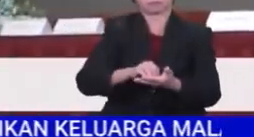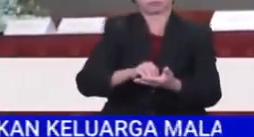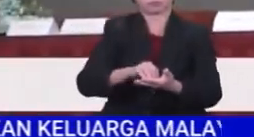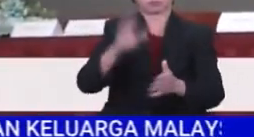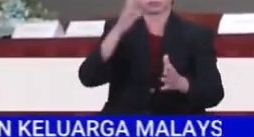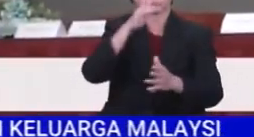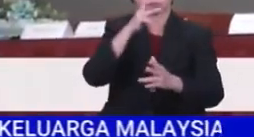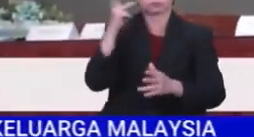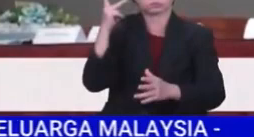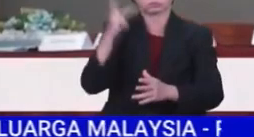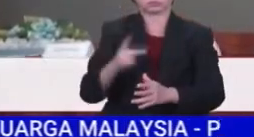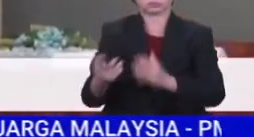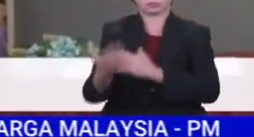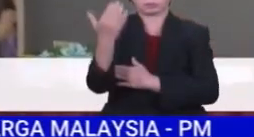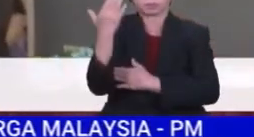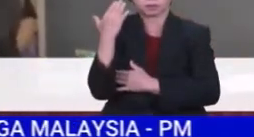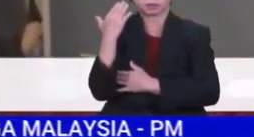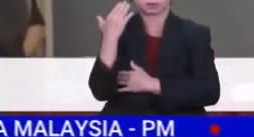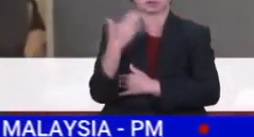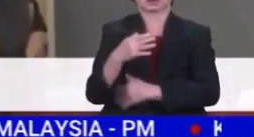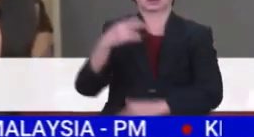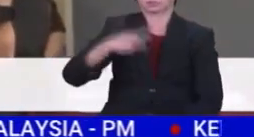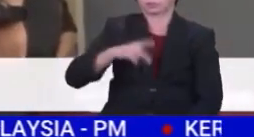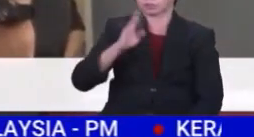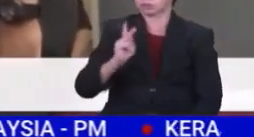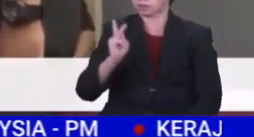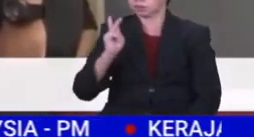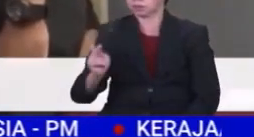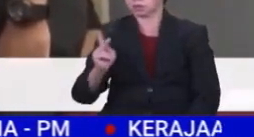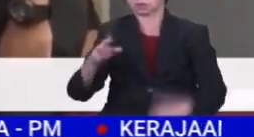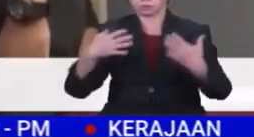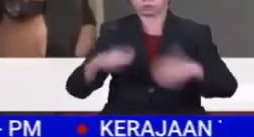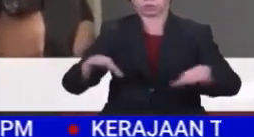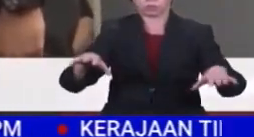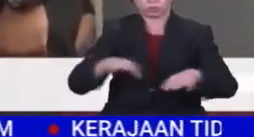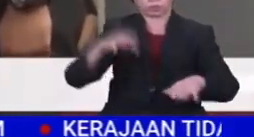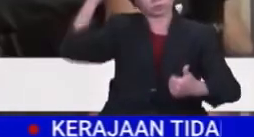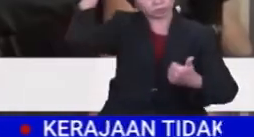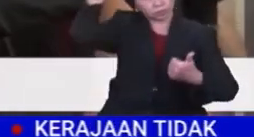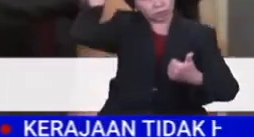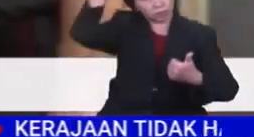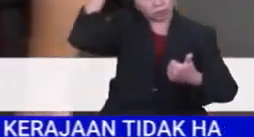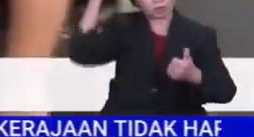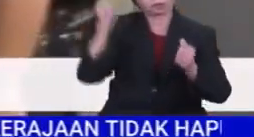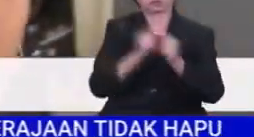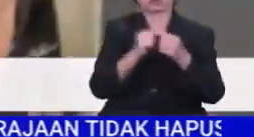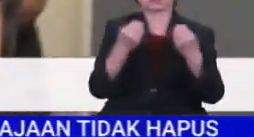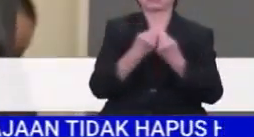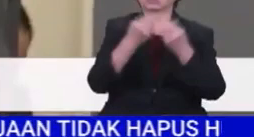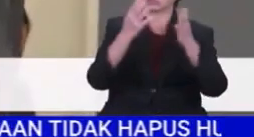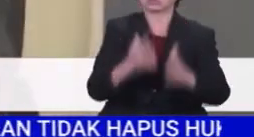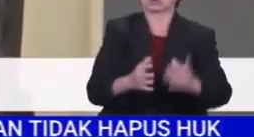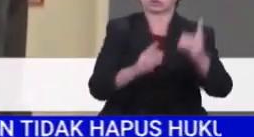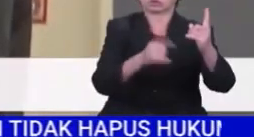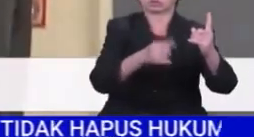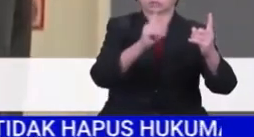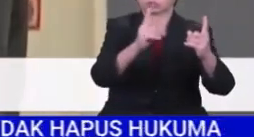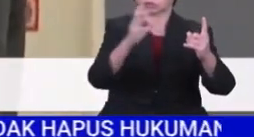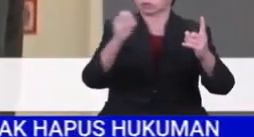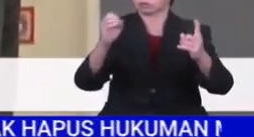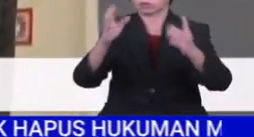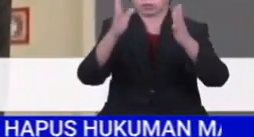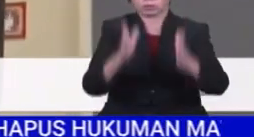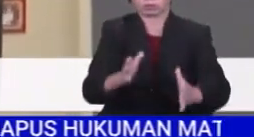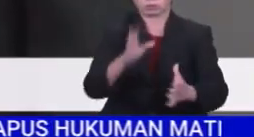Borneo kucing pagi tadi tambahnya Lagi pikir ke itu telah mulai dilaksanakan di Selangor dengan jumlah penghuni 1100 orang